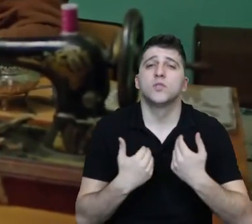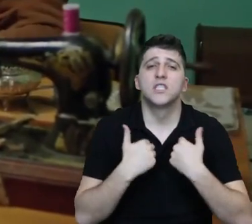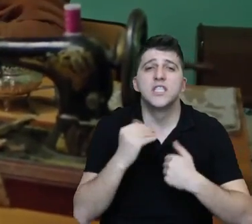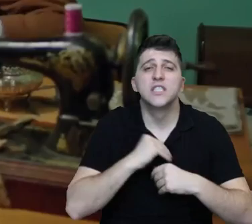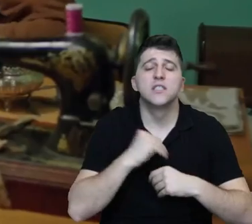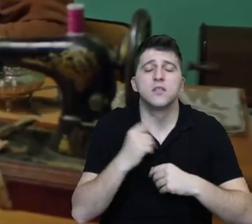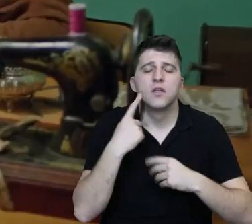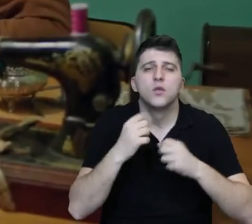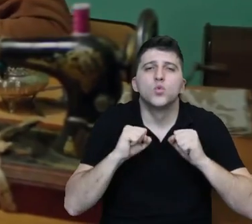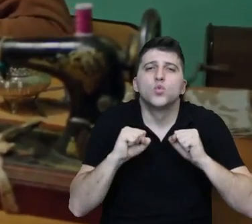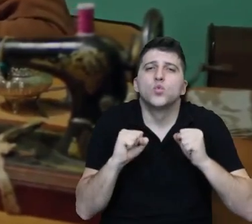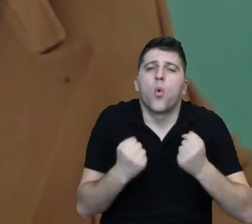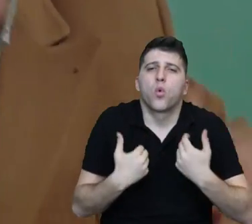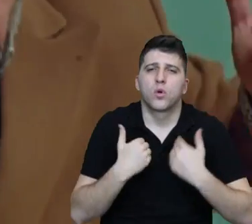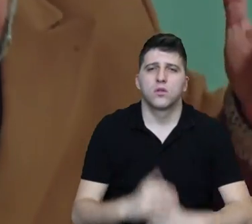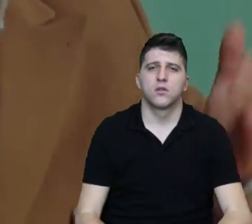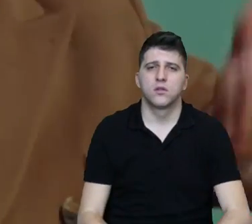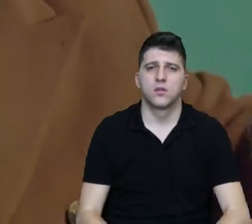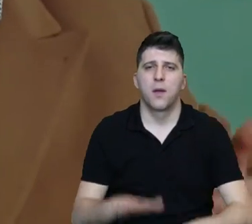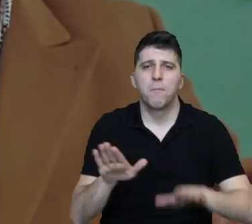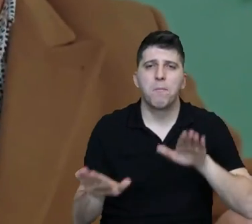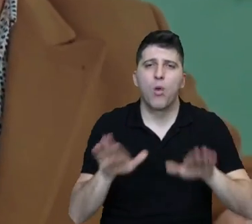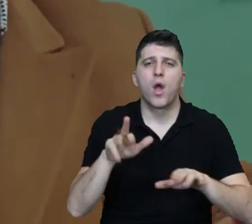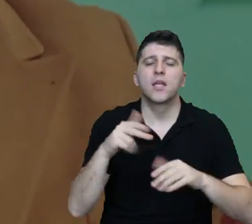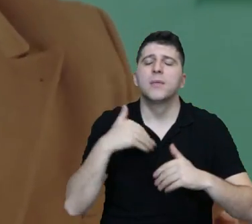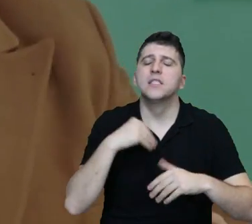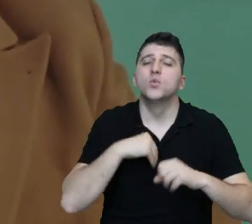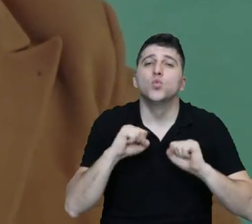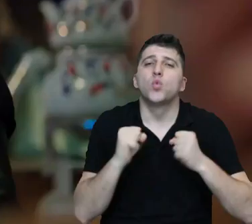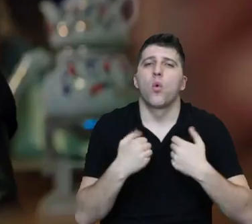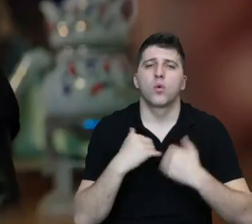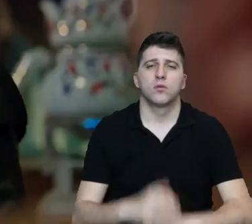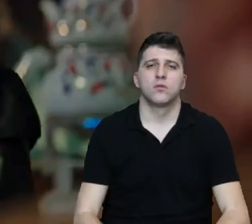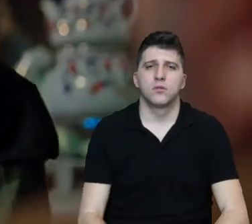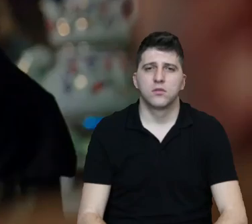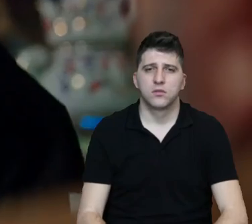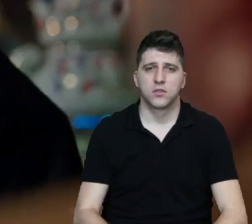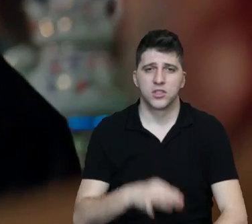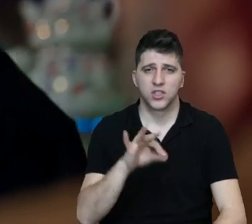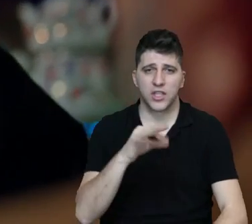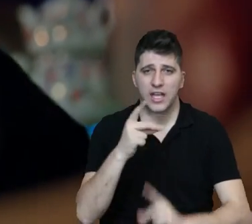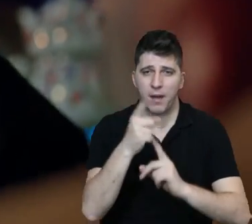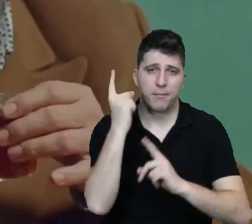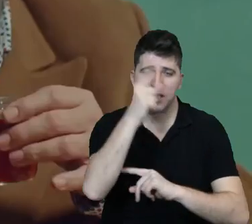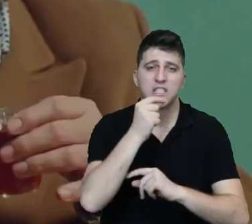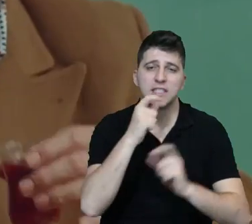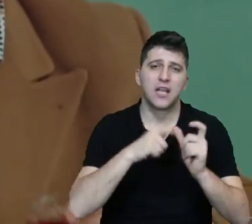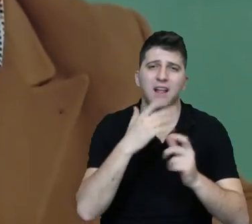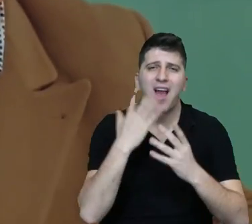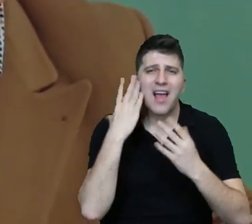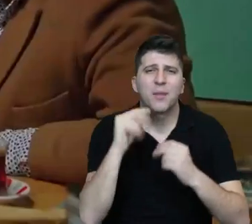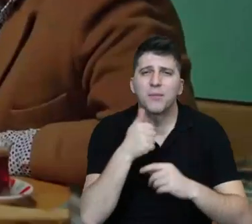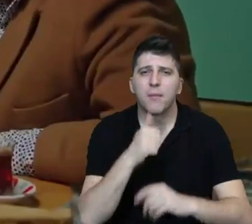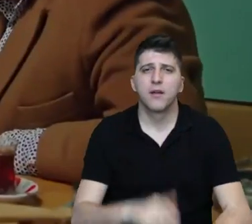İçim adeta Kuzey Kutup Dairesi olmuş. Penguenler yüzüyor, o kadar söyleyeyim yani. Çayı İbrahim nerede içersin santral?